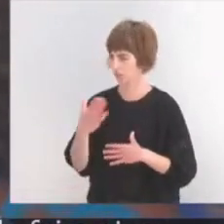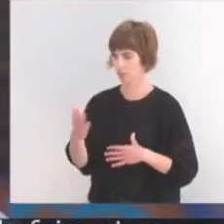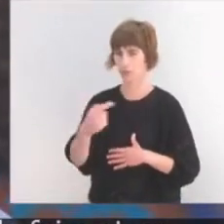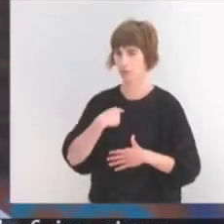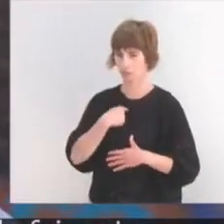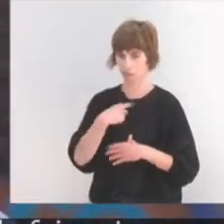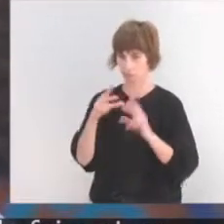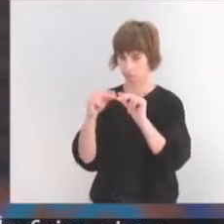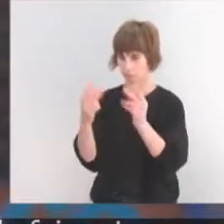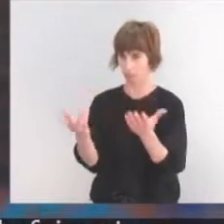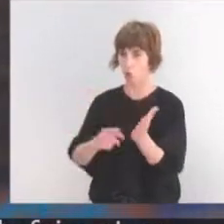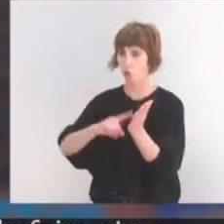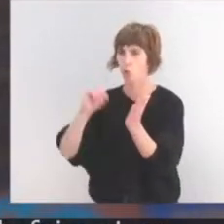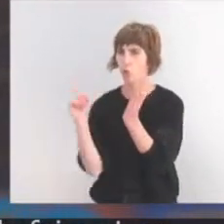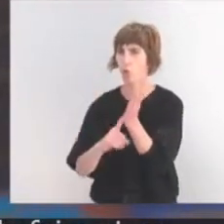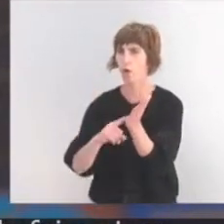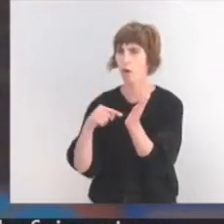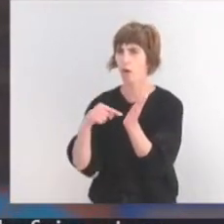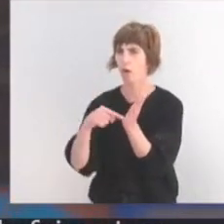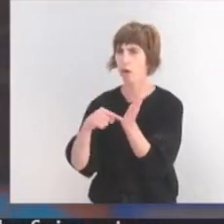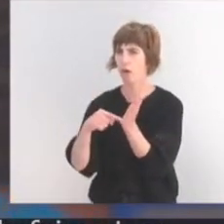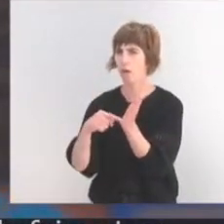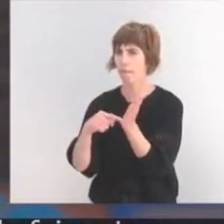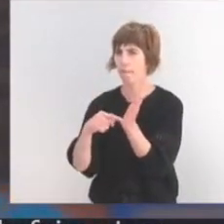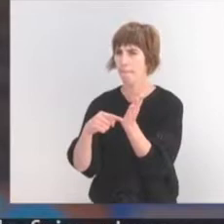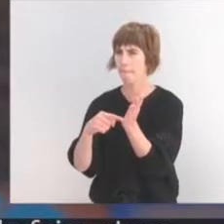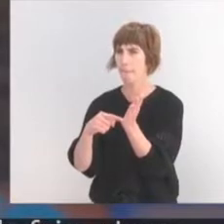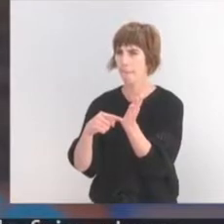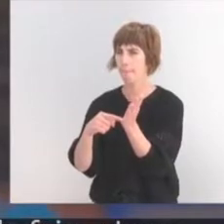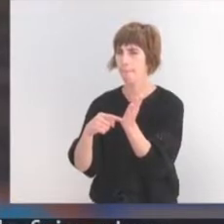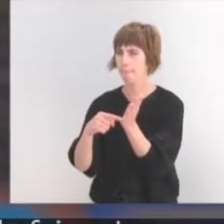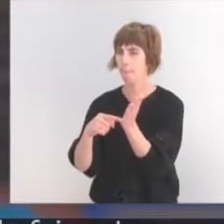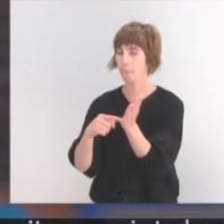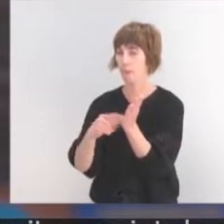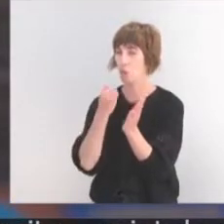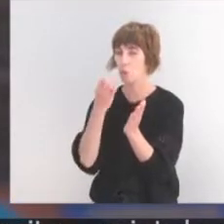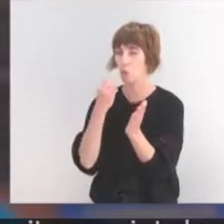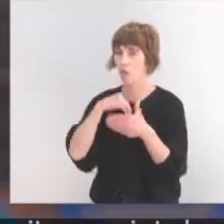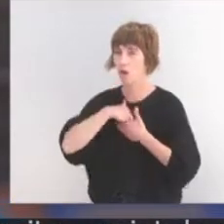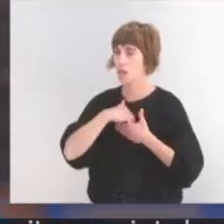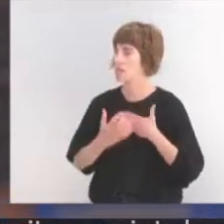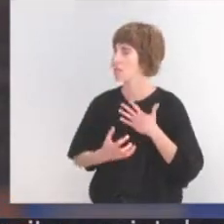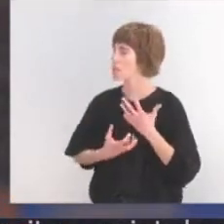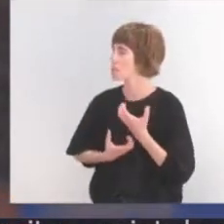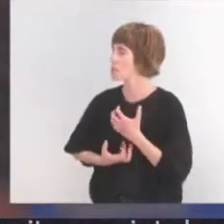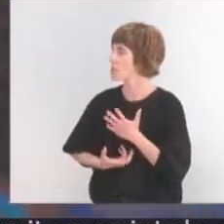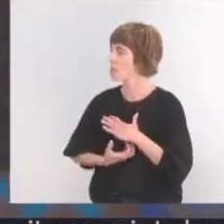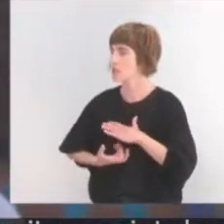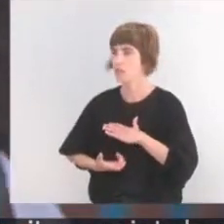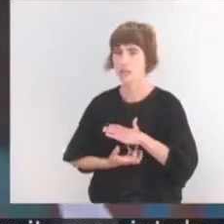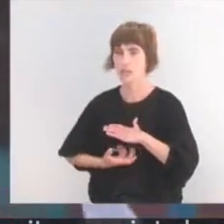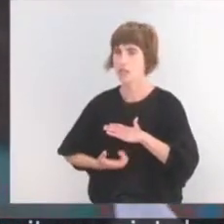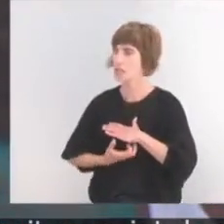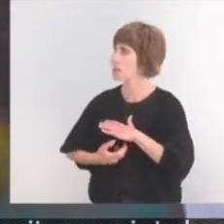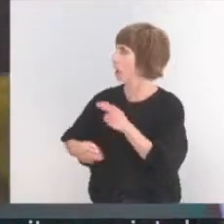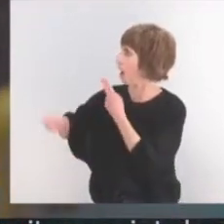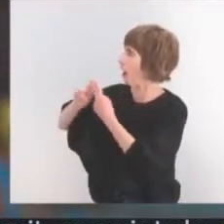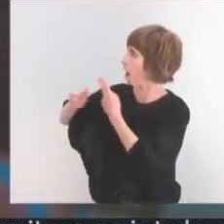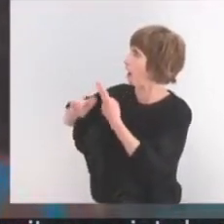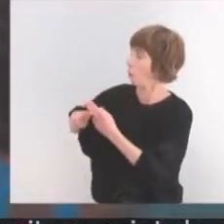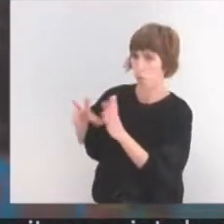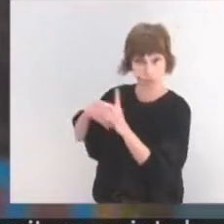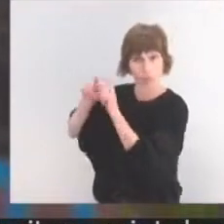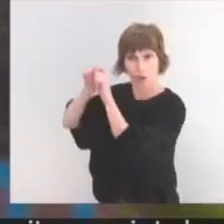droit. Et parfois, il me cuit de voir que ceux qui m'y opposent des arguments que je